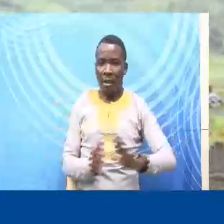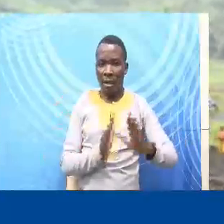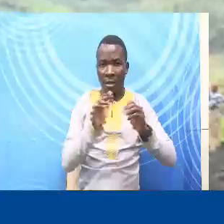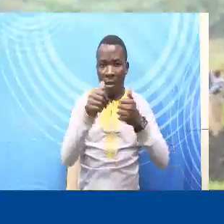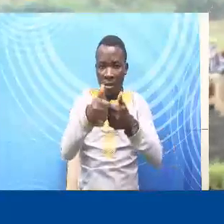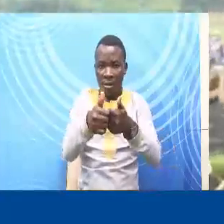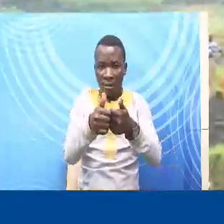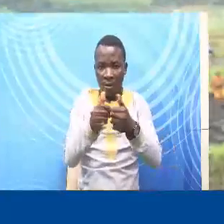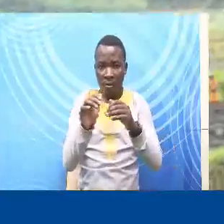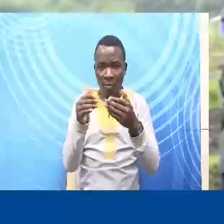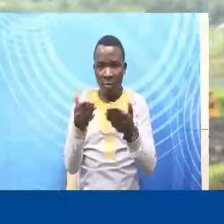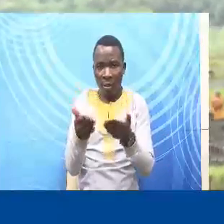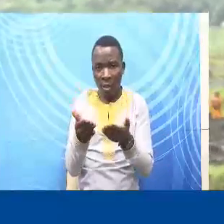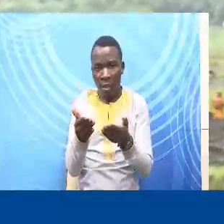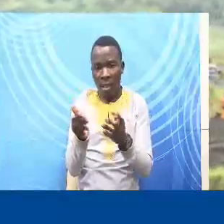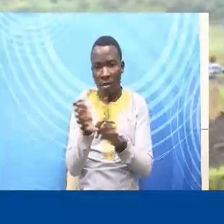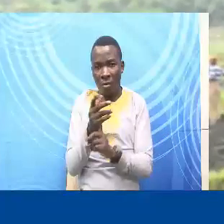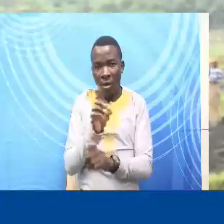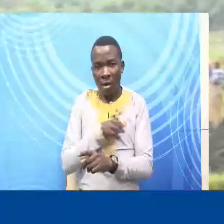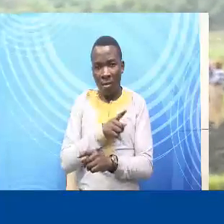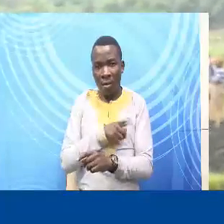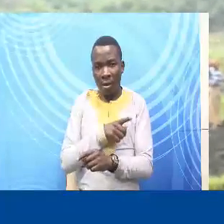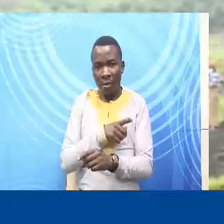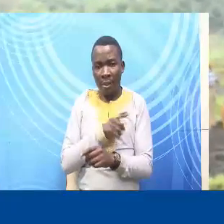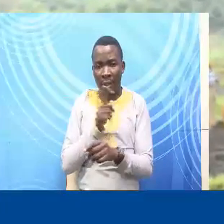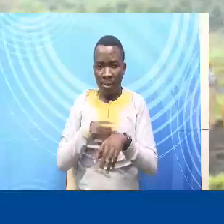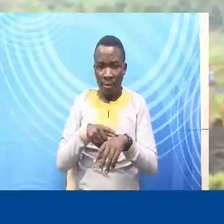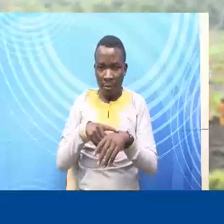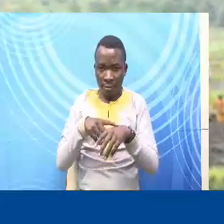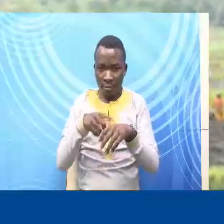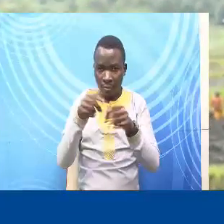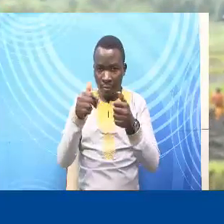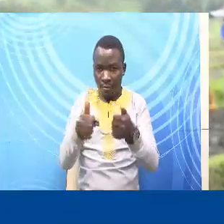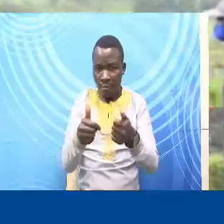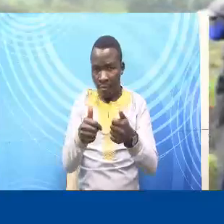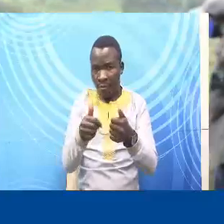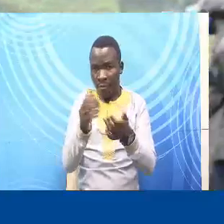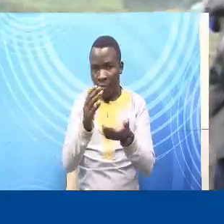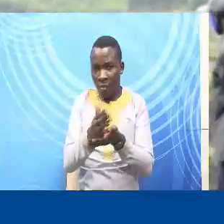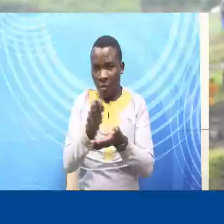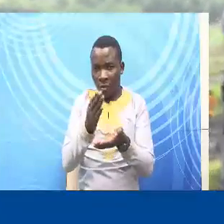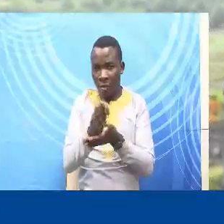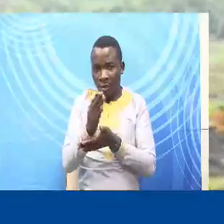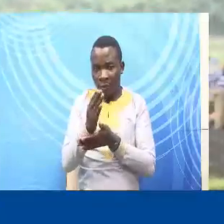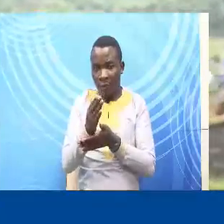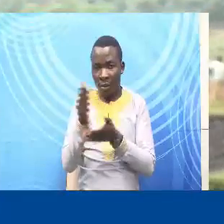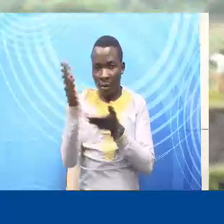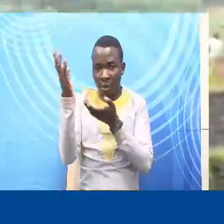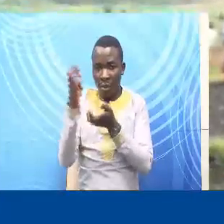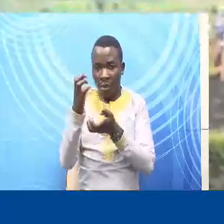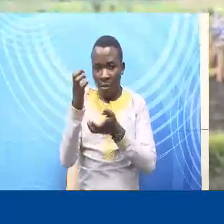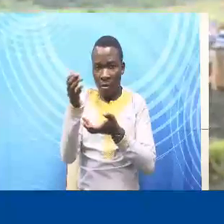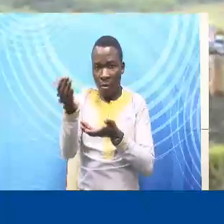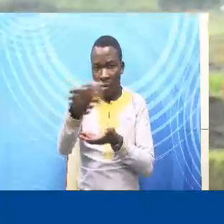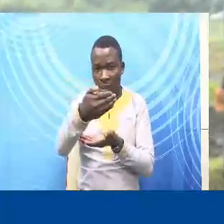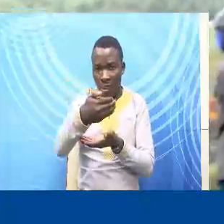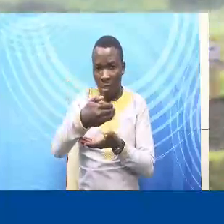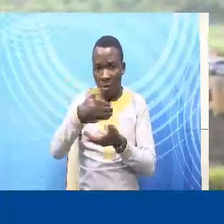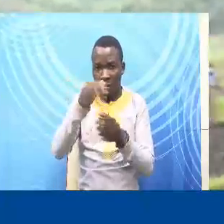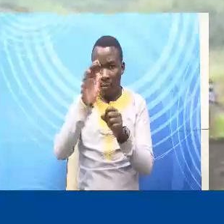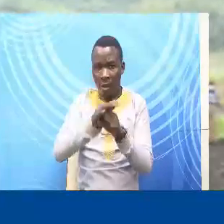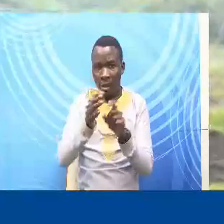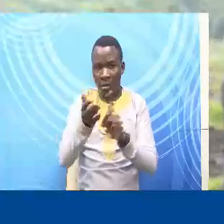iki nitugira amahirwe ibihe bikaba byiza rwose twiteze ko tuzasarura